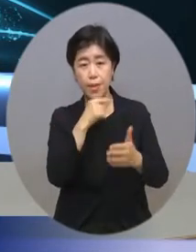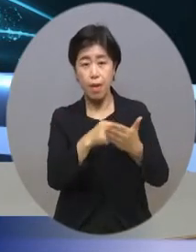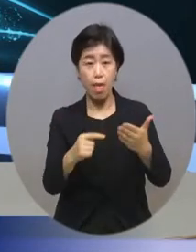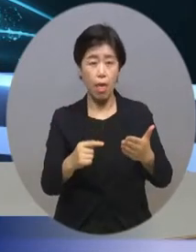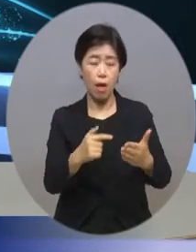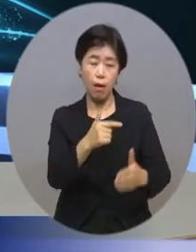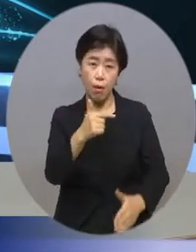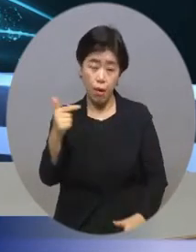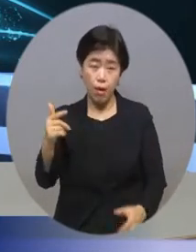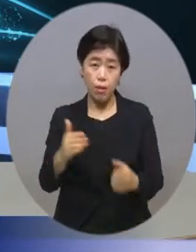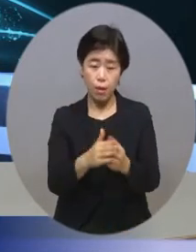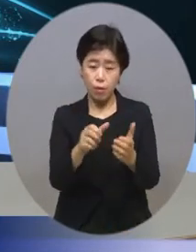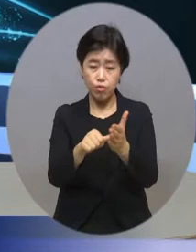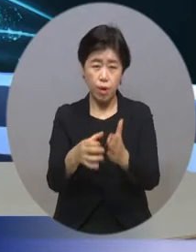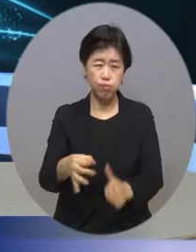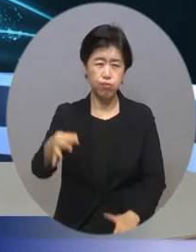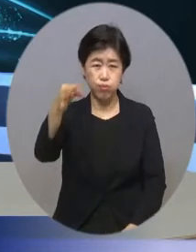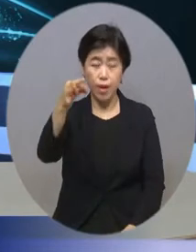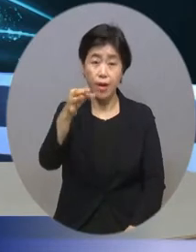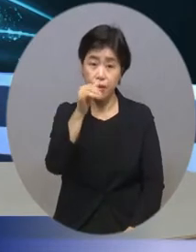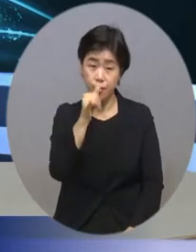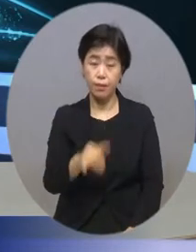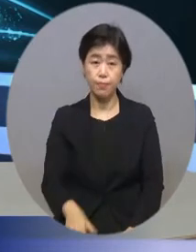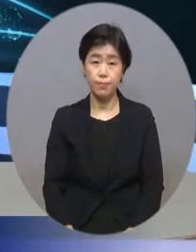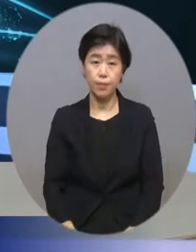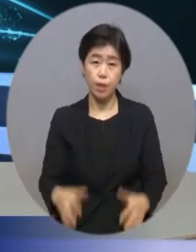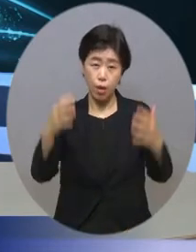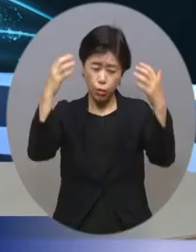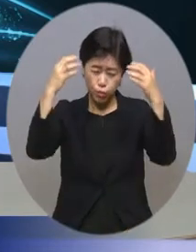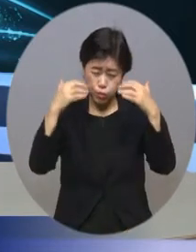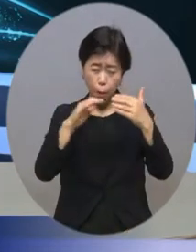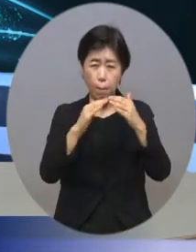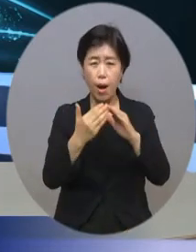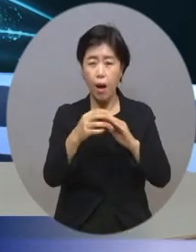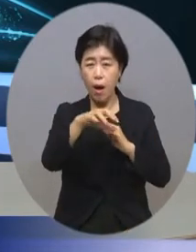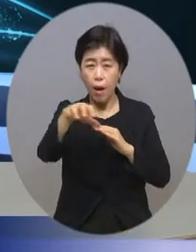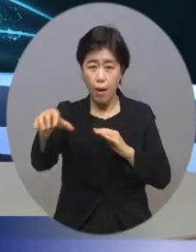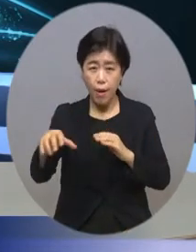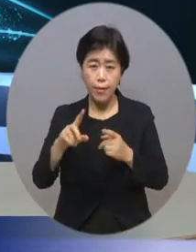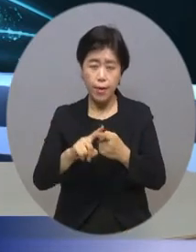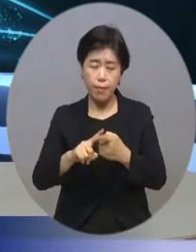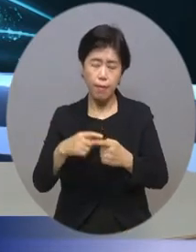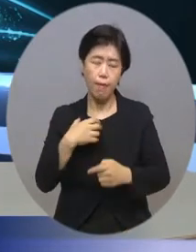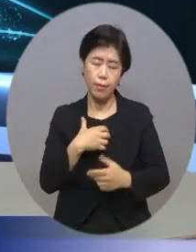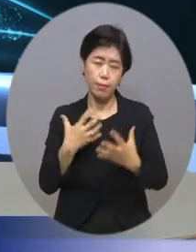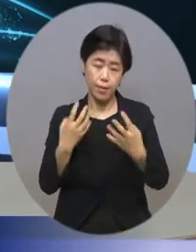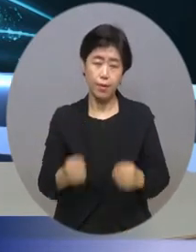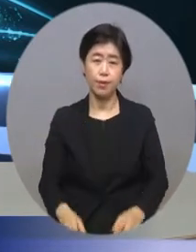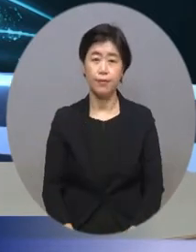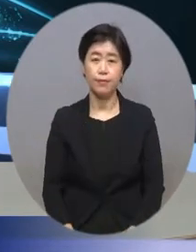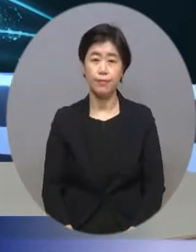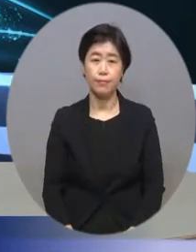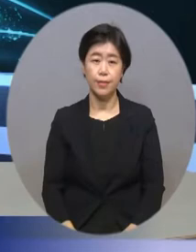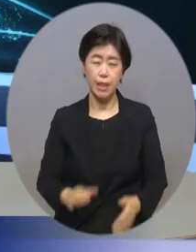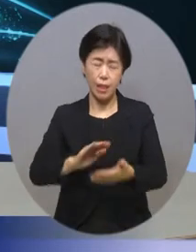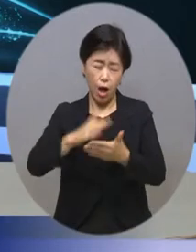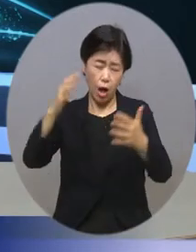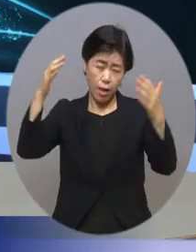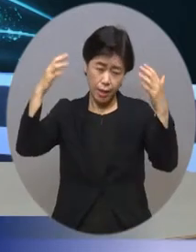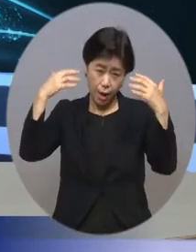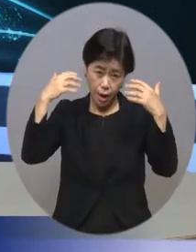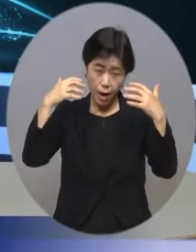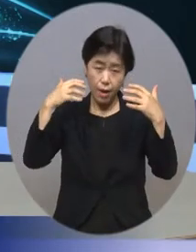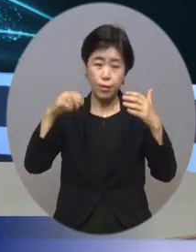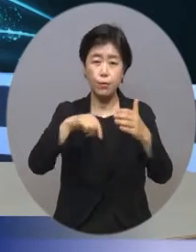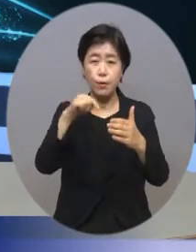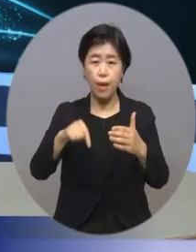이어진다는 전망도 있는데요. 특히 폭염 취약계층의 이중고도 우려되는 상황입니다. 뜨거운 날씨 속에